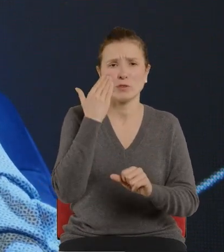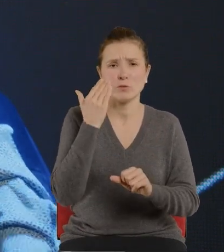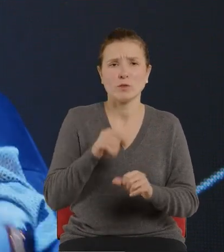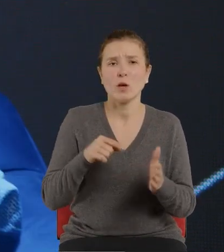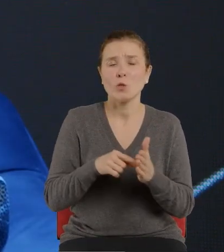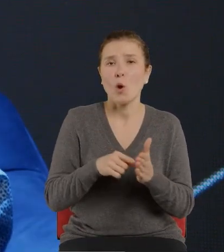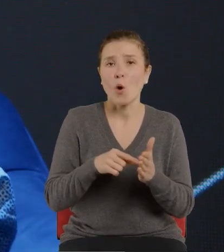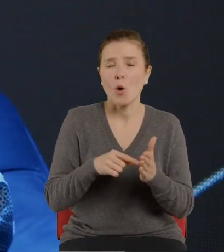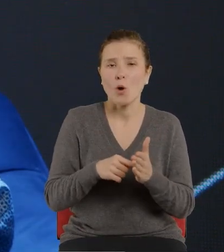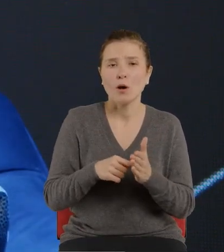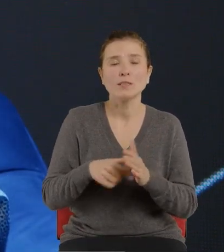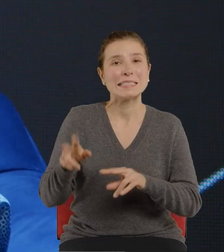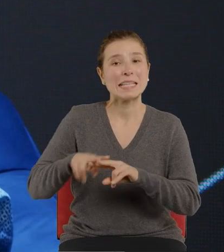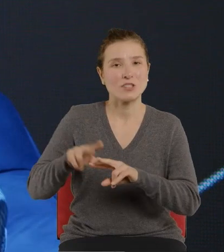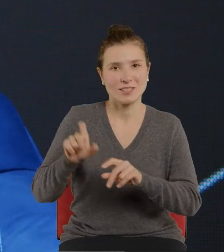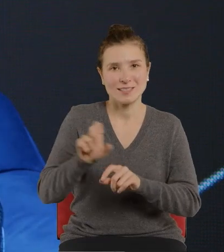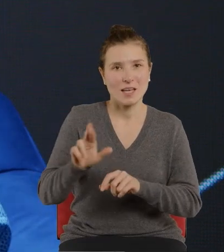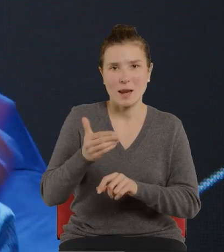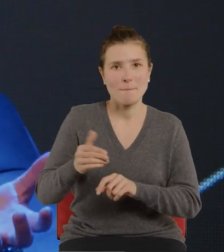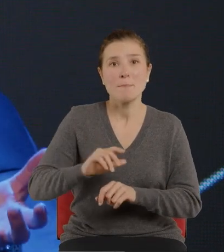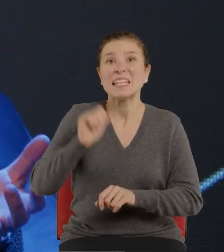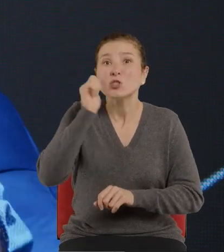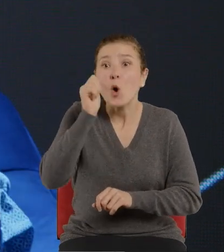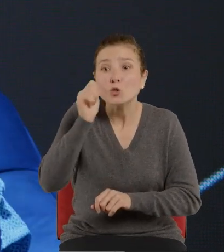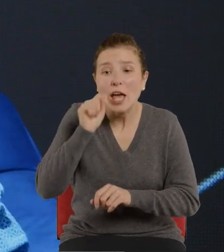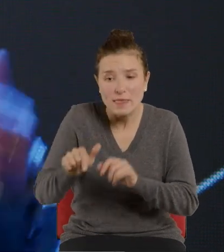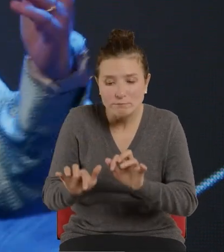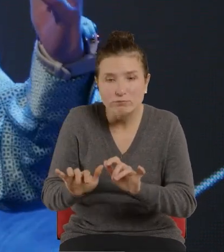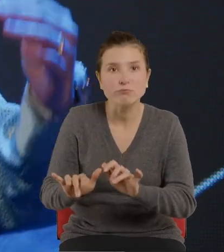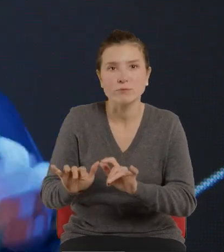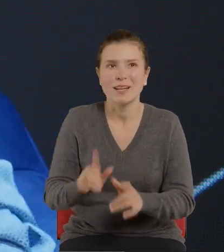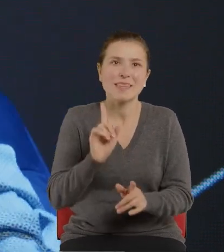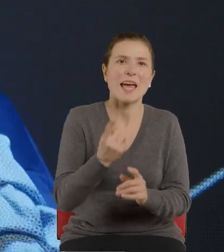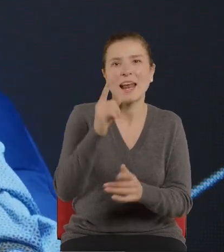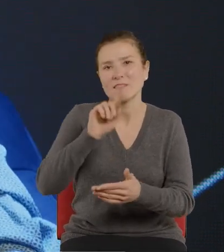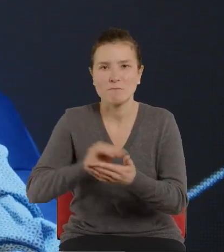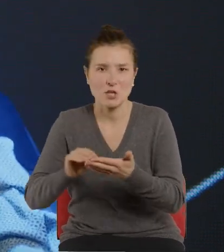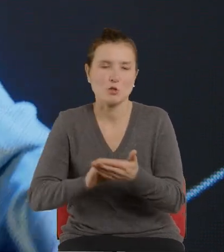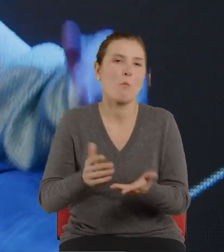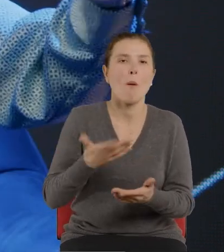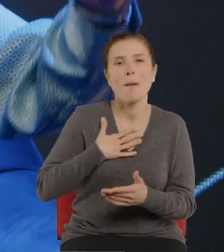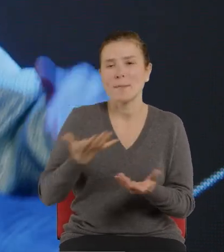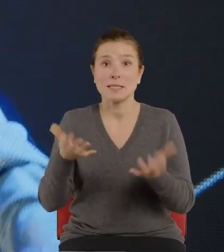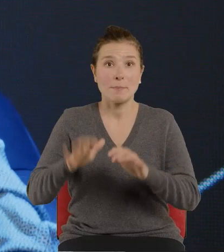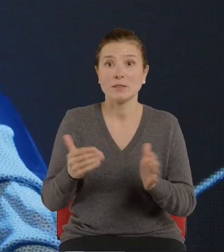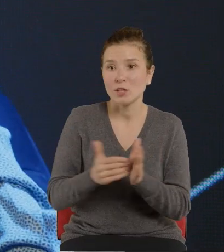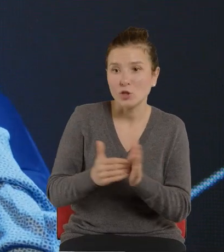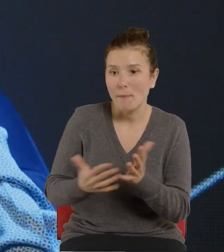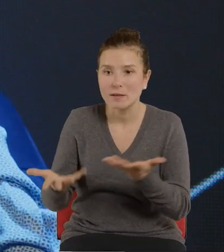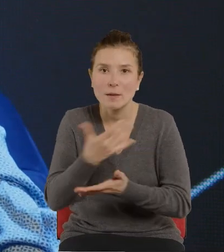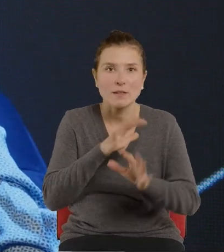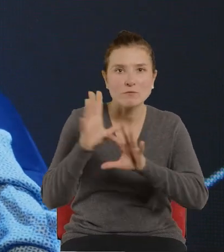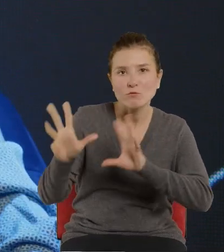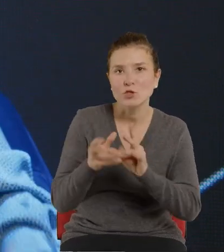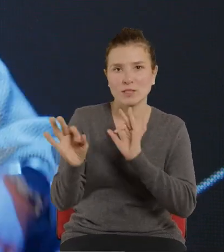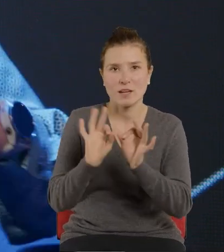jest takie narzędzie, którym pracujemy codziennie. Nie raz na miesiąc, bo mamy zebranie i musimy zebrać sobie wszystkie te